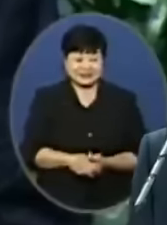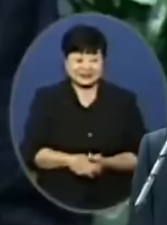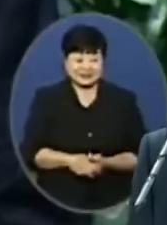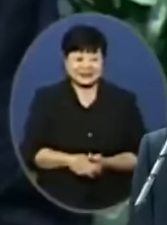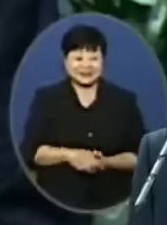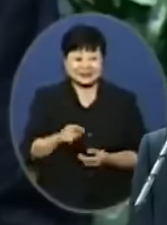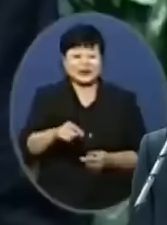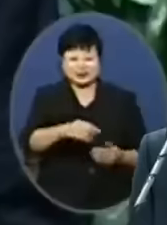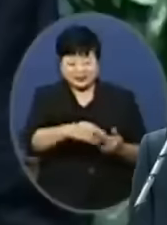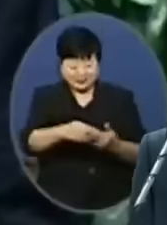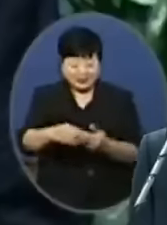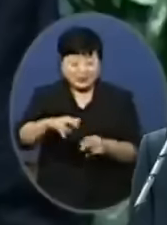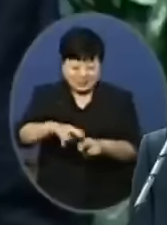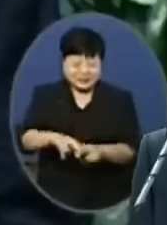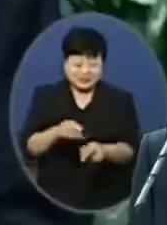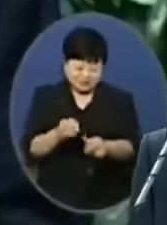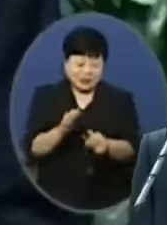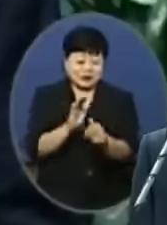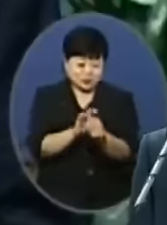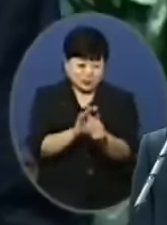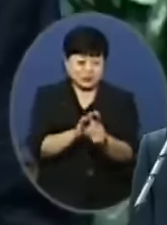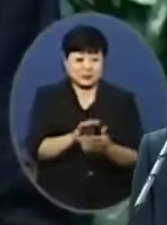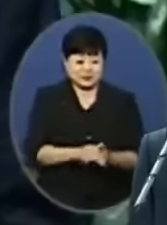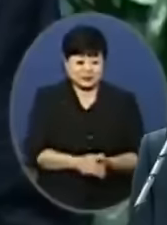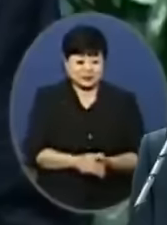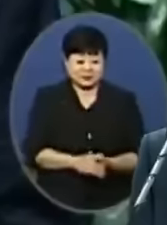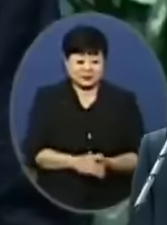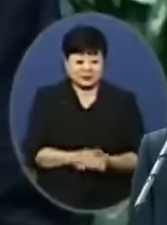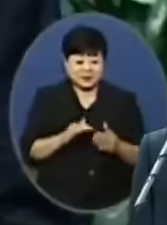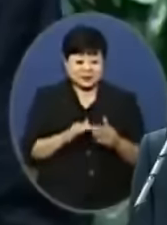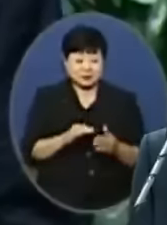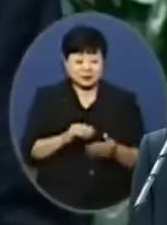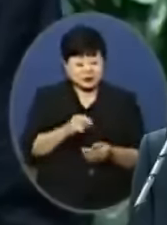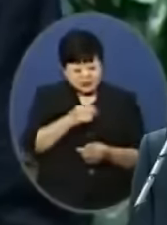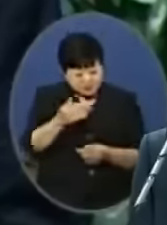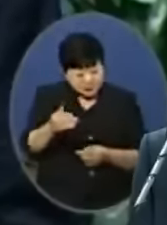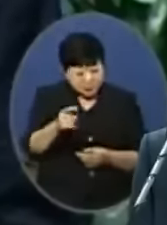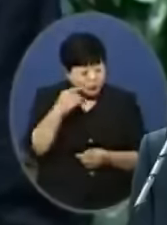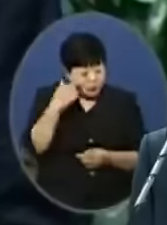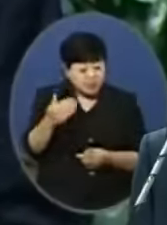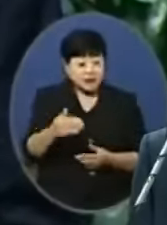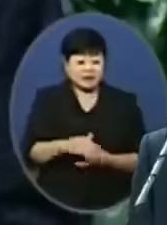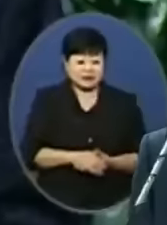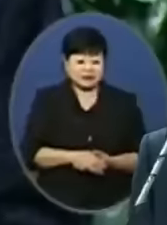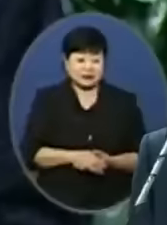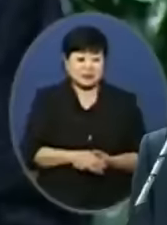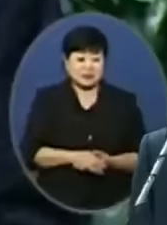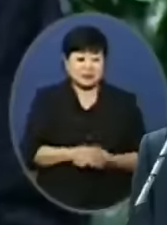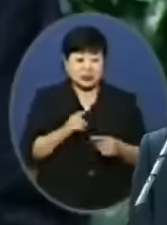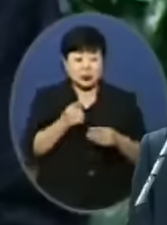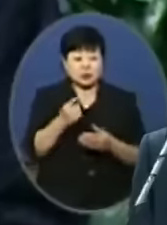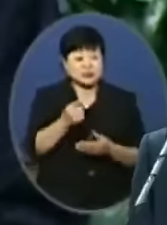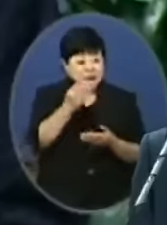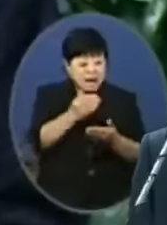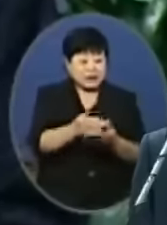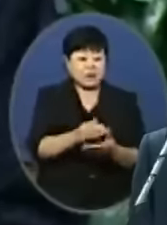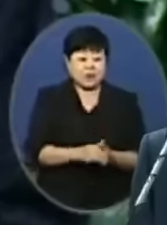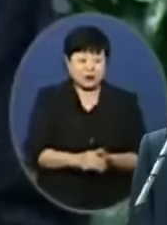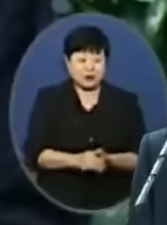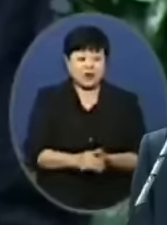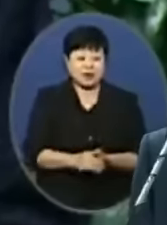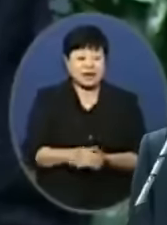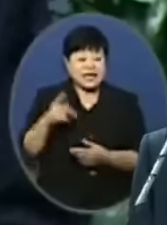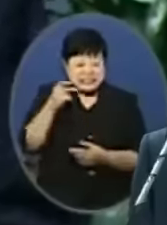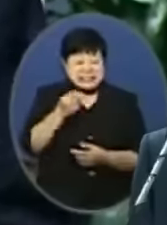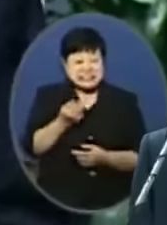아 여기 앉으라고 자리를 만들어주면서 무슨 집안에 일이 있냐 우환이 있어서 왔다고. 그러면 교회에 오지 말고